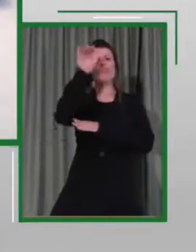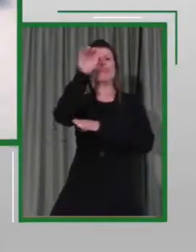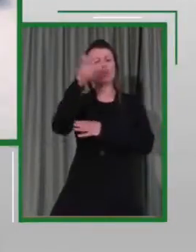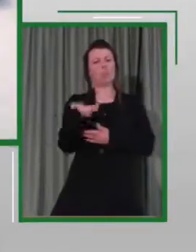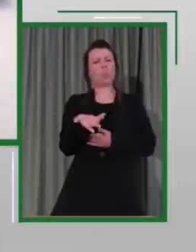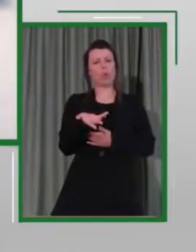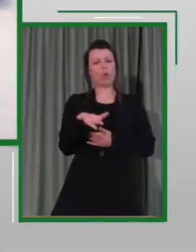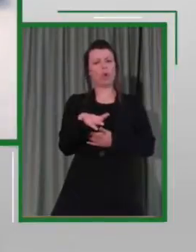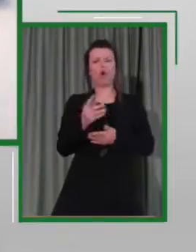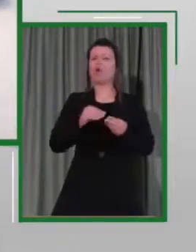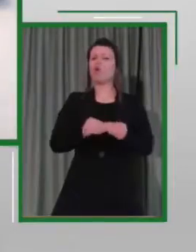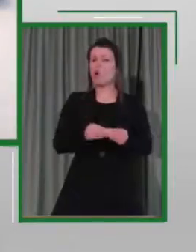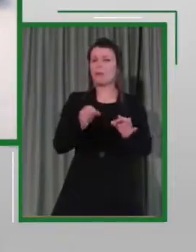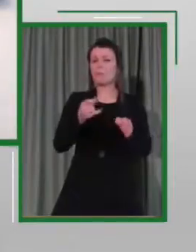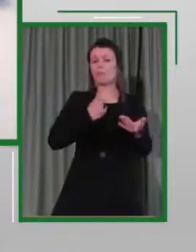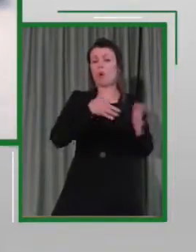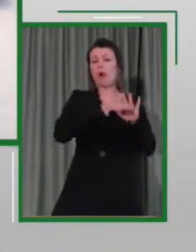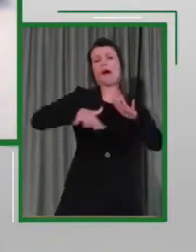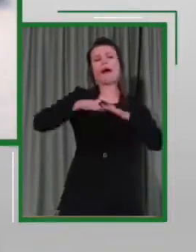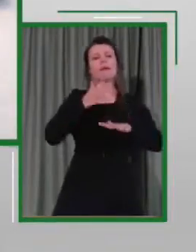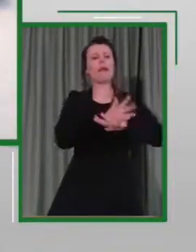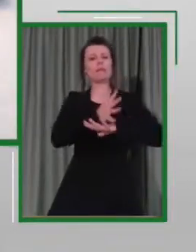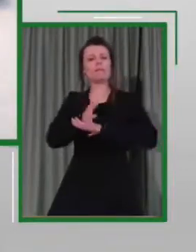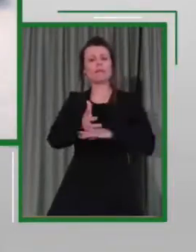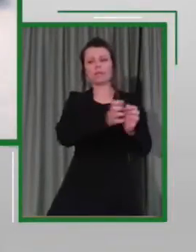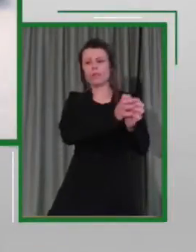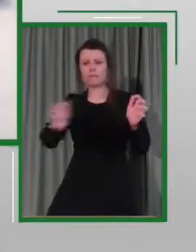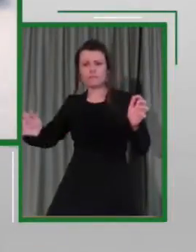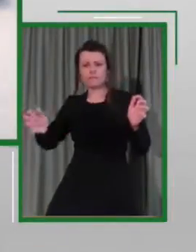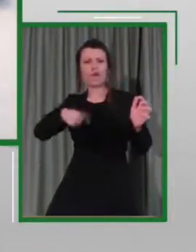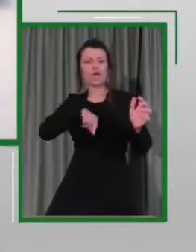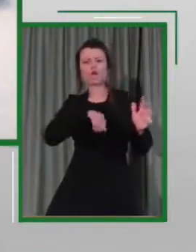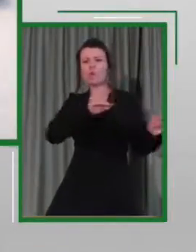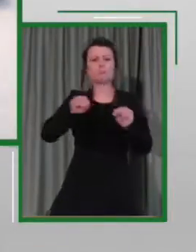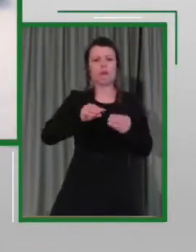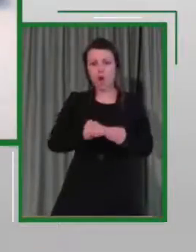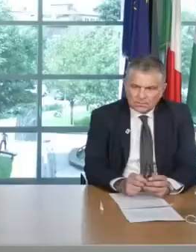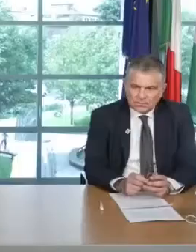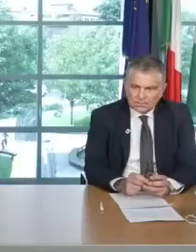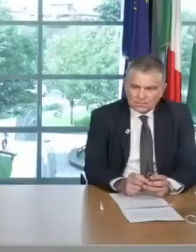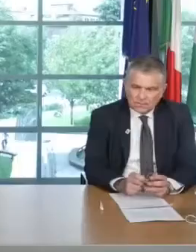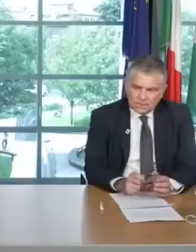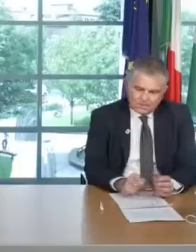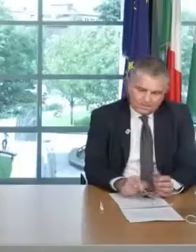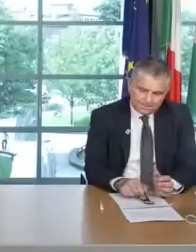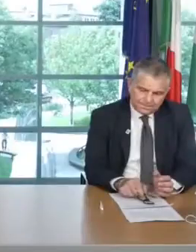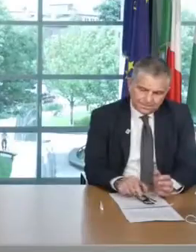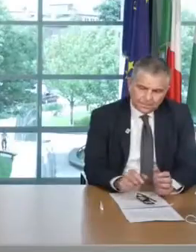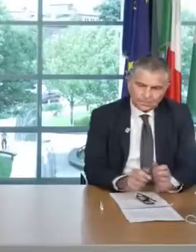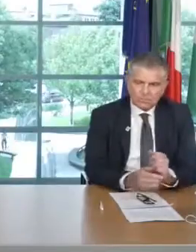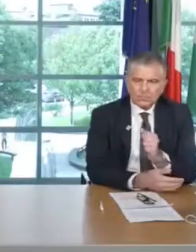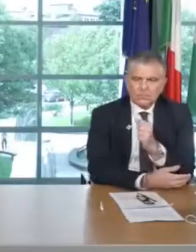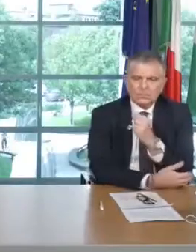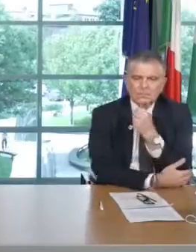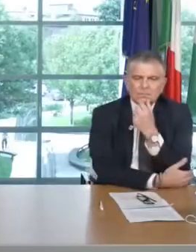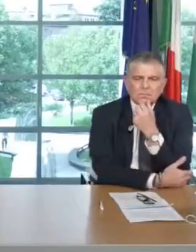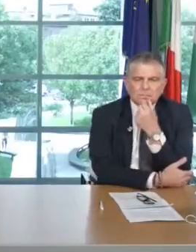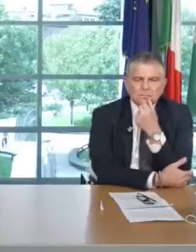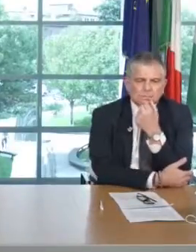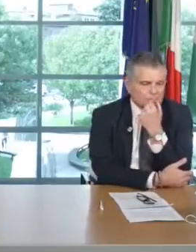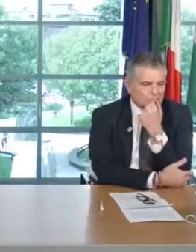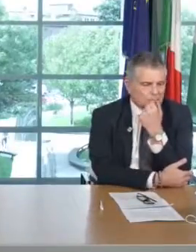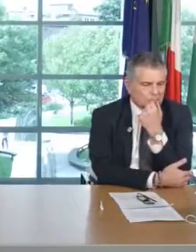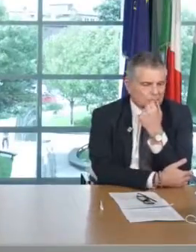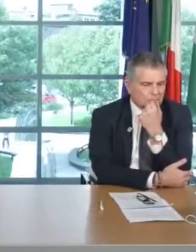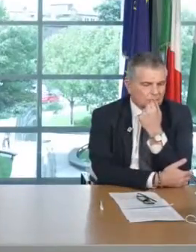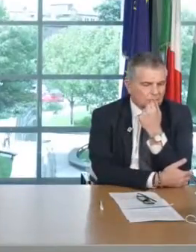è accaduto anche nell'area della ricerca. E quindi nell'area di ricerca abbiamo sentito da subito l'esigenza di mettere in campo un'iniziativa